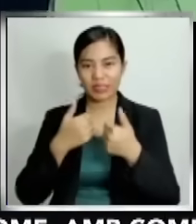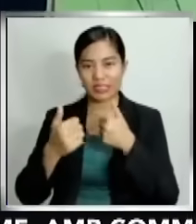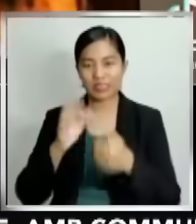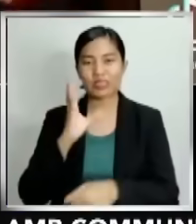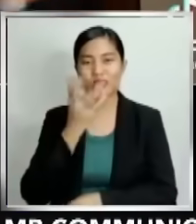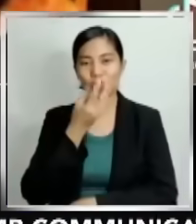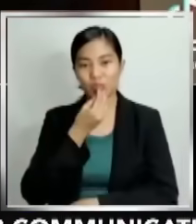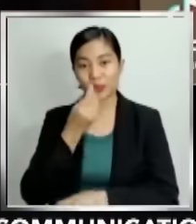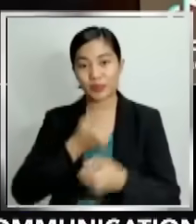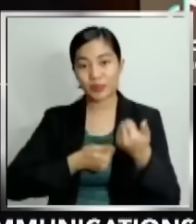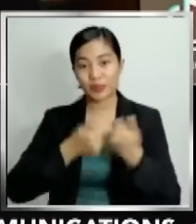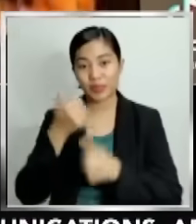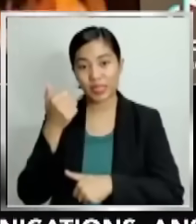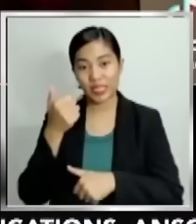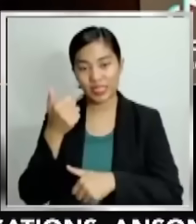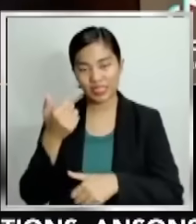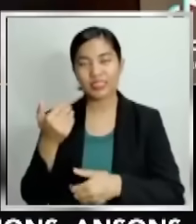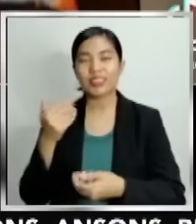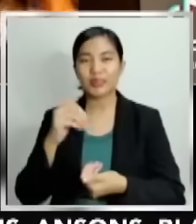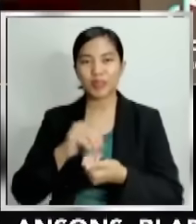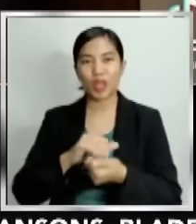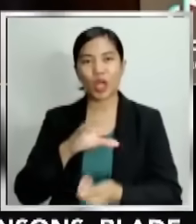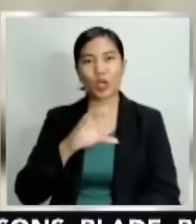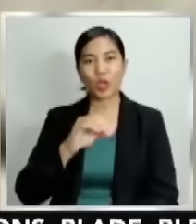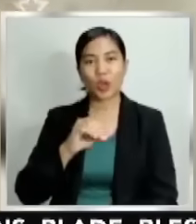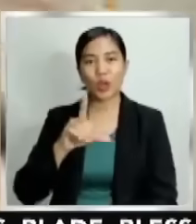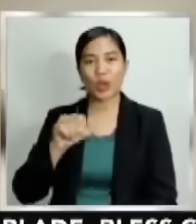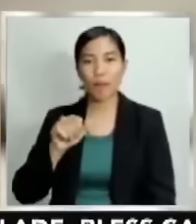lang naman ng Kapuso Primetime Queen.